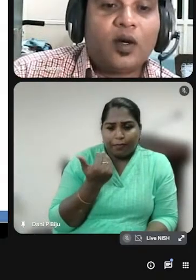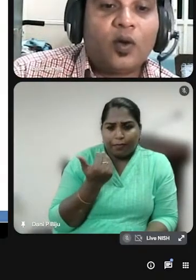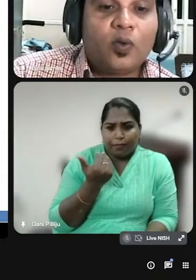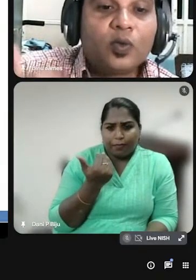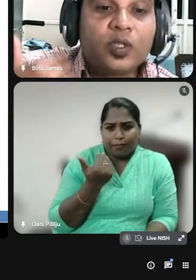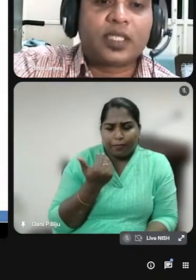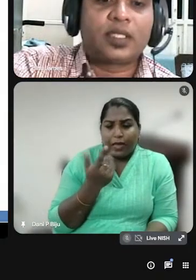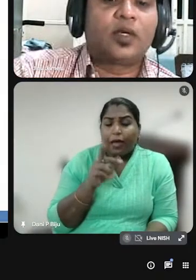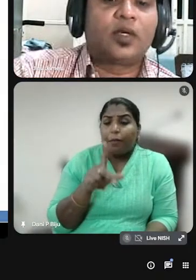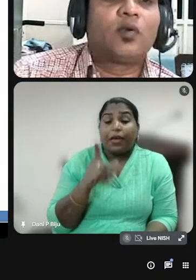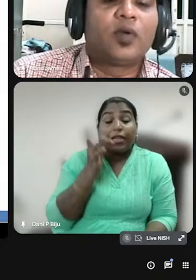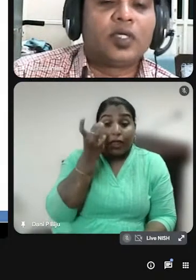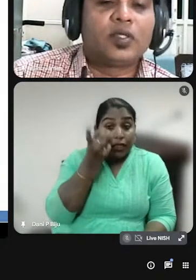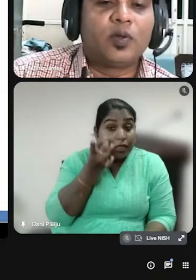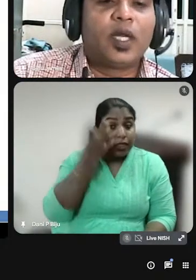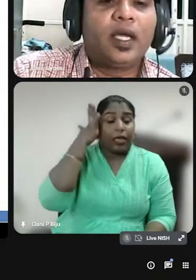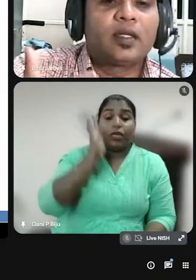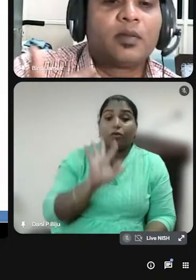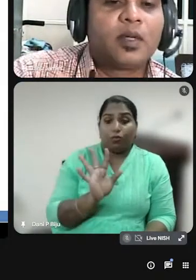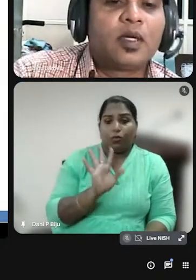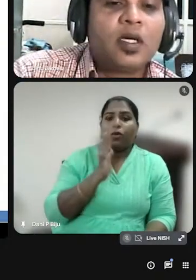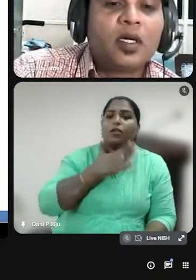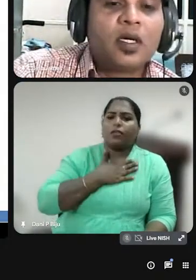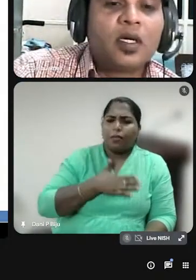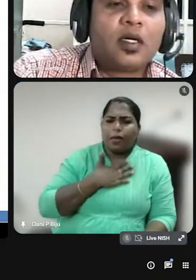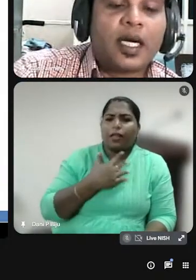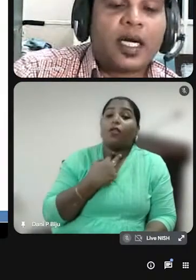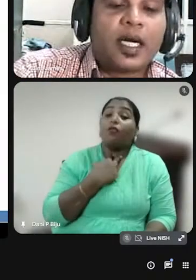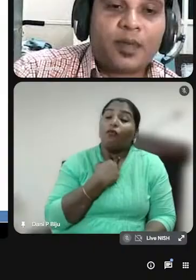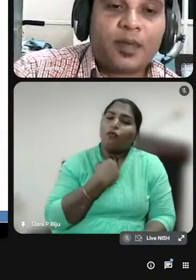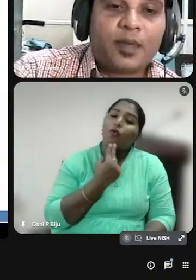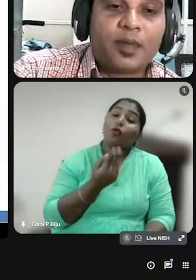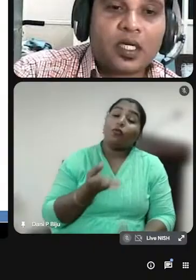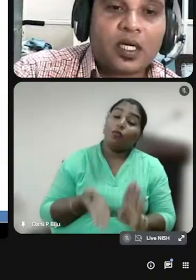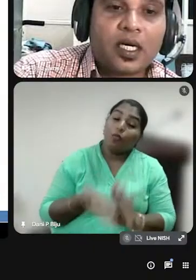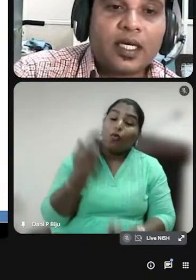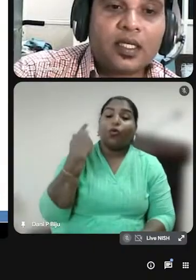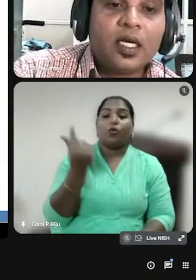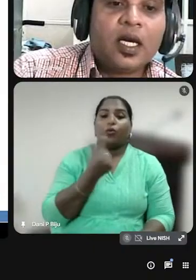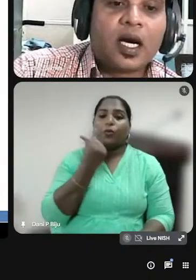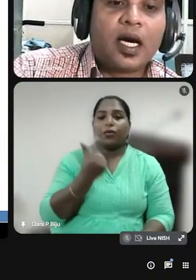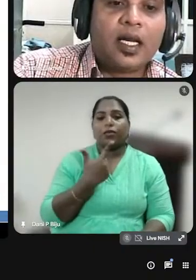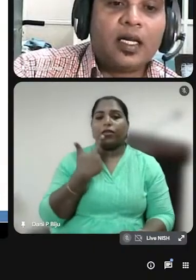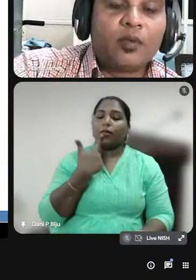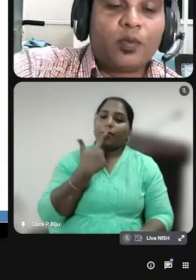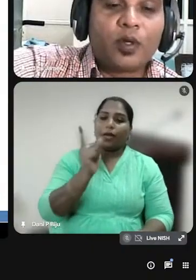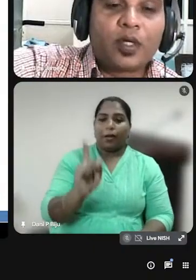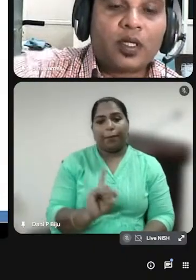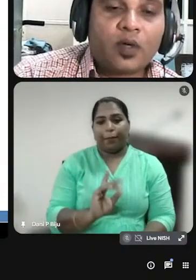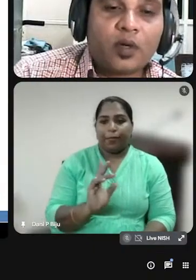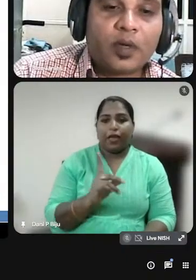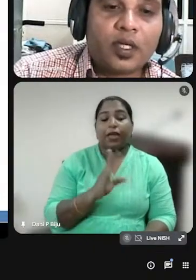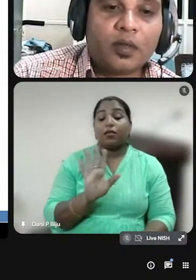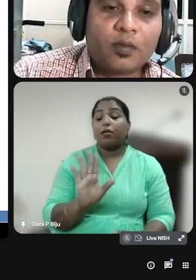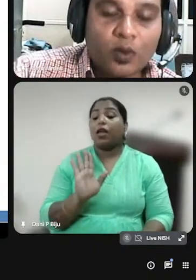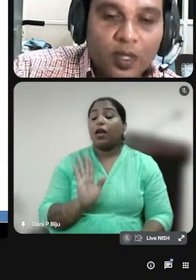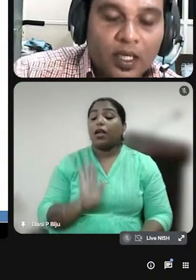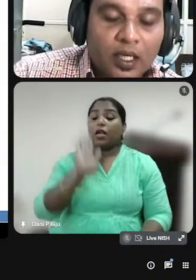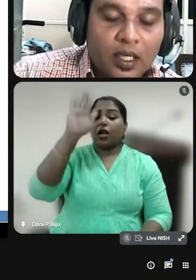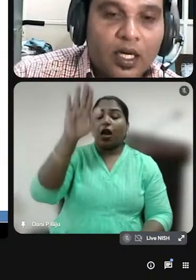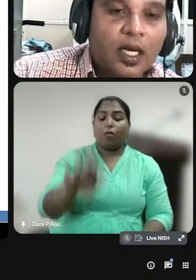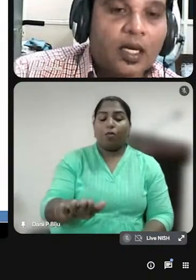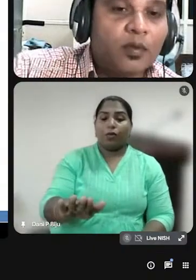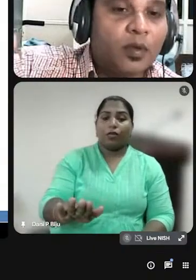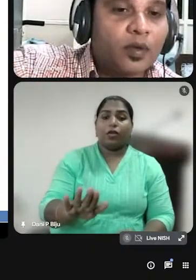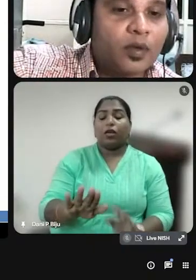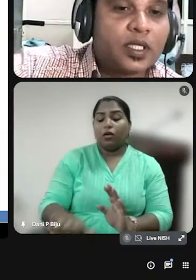ദേഷ്യപ്പെടാതെ ഉച്ചത്തിലുള്ള വോയിസിലൂടെ നമ്മൾ കാര്യങ്ങൾ പറഞ്ഞു മനസ്സിലാക്കുക. അതായത് കാല് മുമ്പോട്ട് എടുത്ത് വെക്കുമ്പോഴത്തേക്ക് മുട്ട്